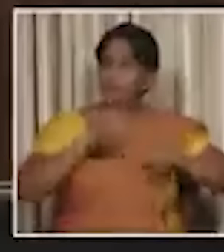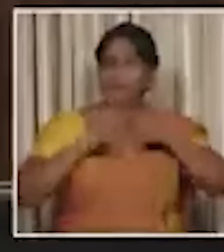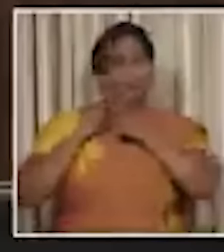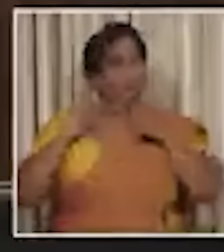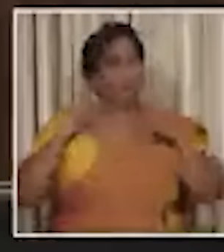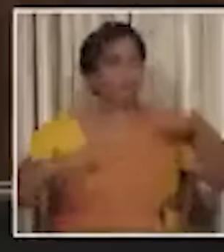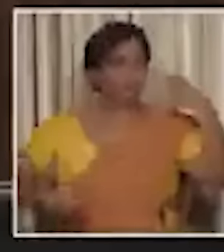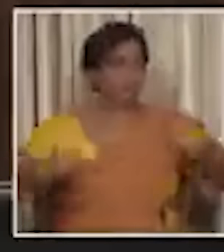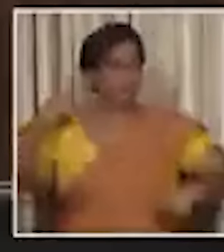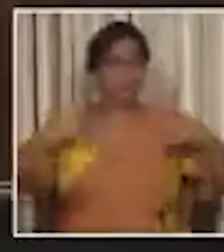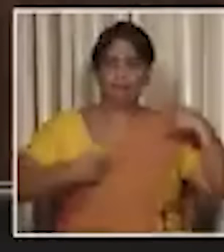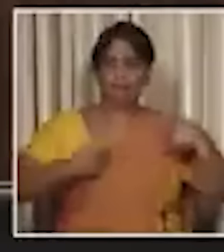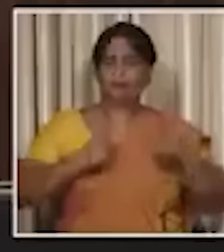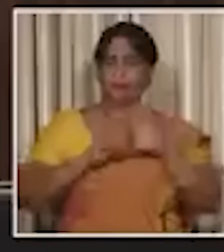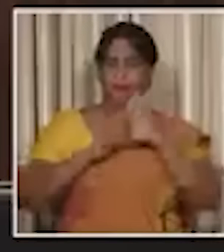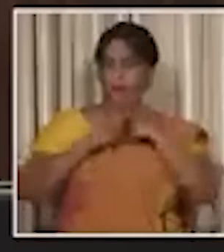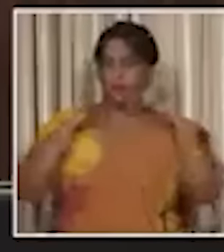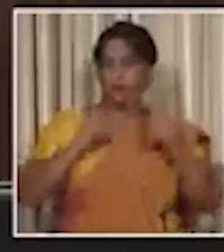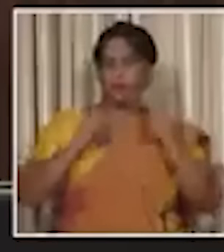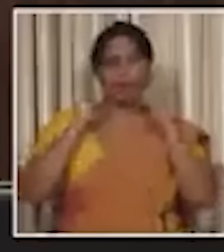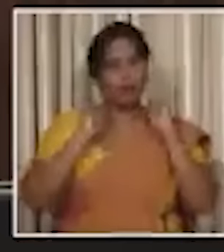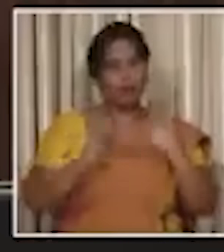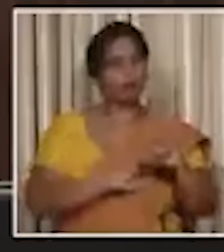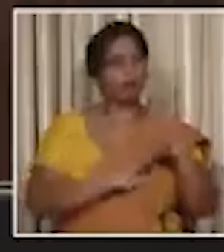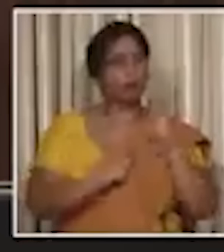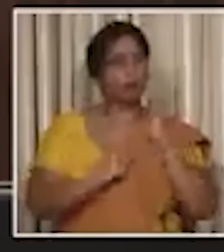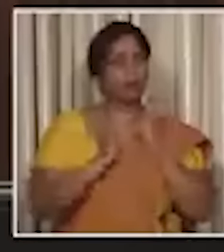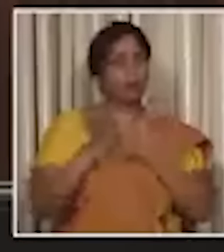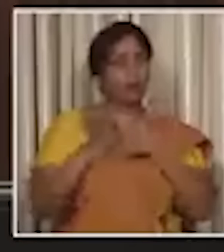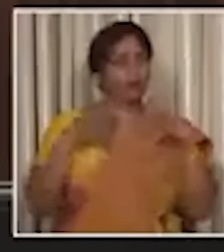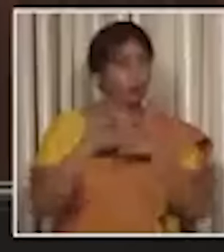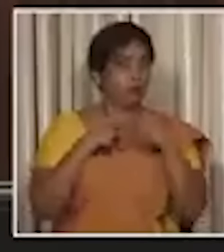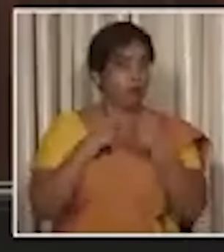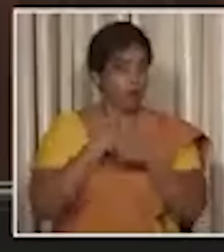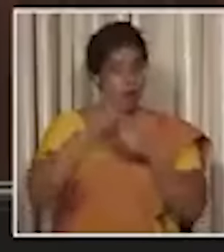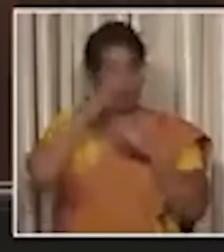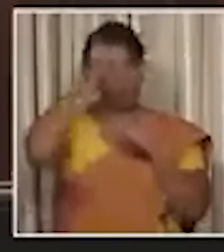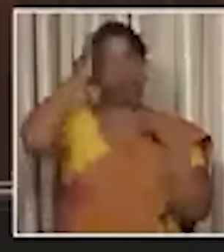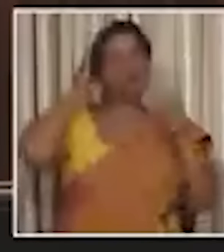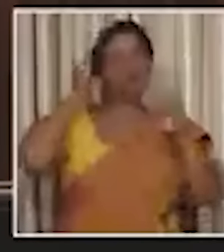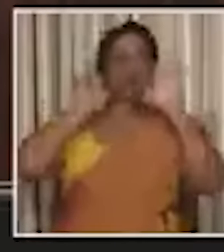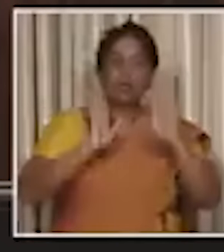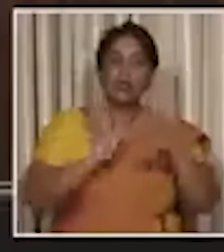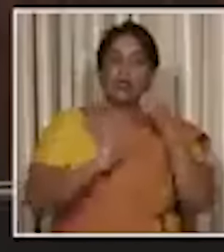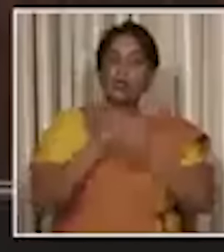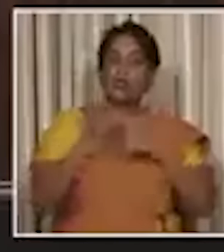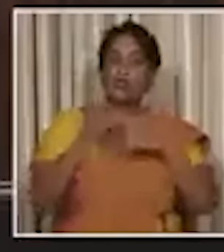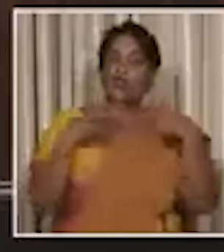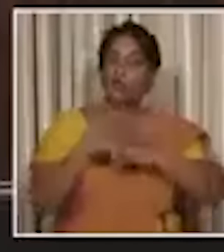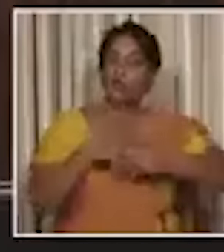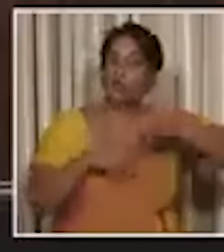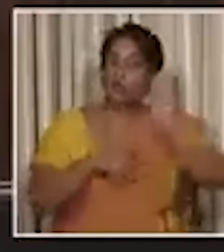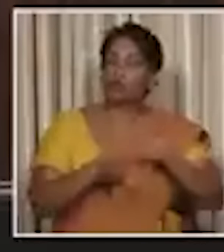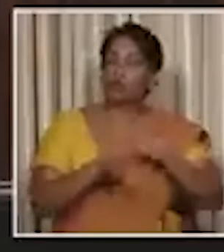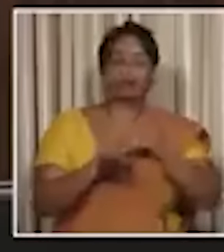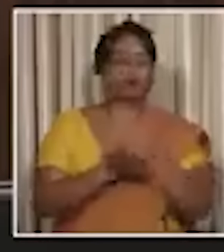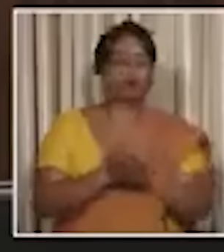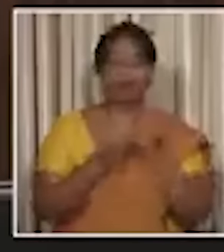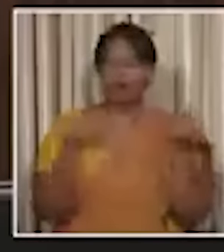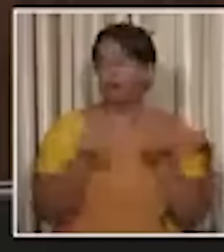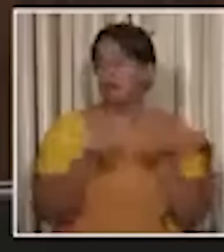பாலனையாக கிசிசேத்ம அபேக்ஷா கரண்ணி நெஹே அப்பி அபேக்ஷா கரண்ணி பகுபக்ஷ தேசபாலனை பிரதிபத்தி மிலே சபி பிடிகனு